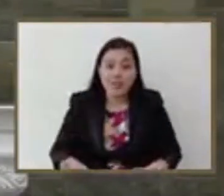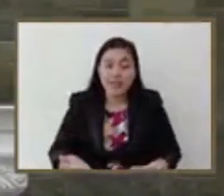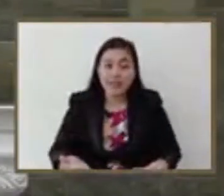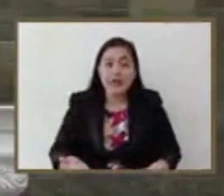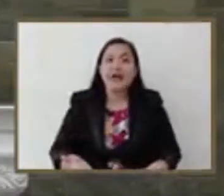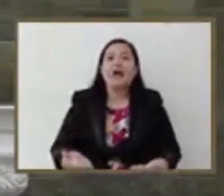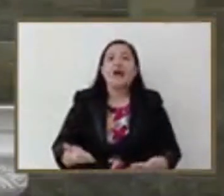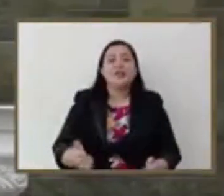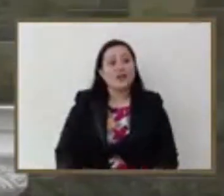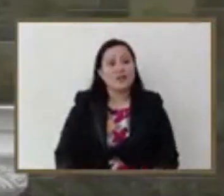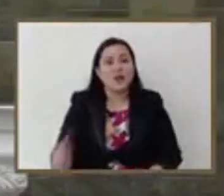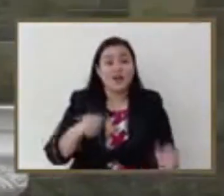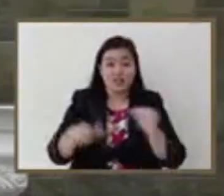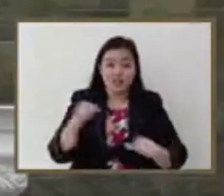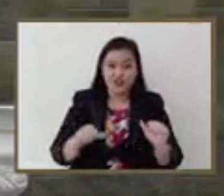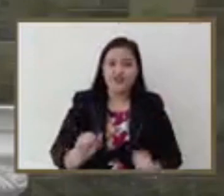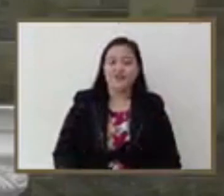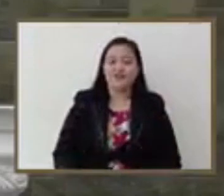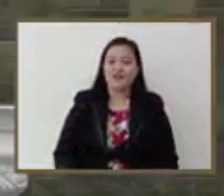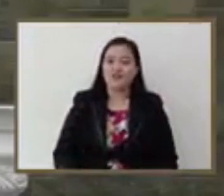You don't want to miss it. You want to take it. Di ba?